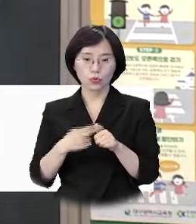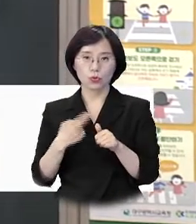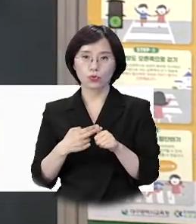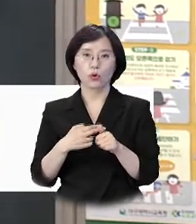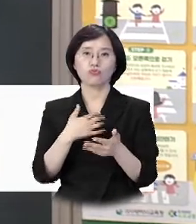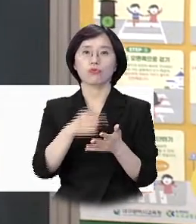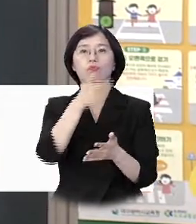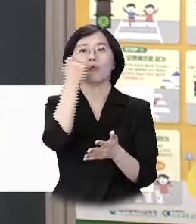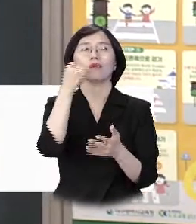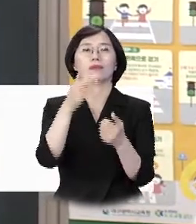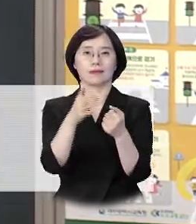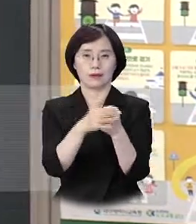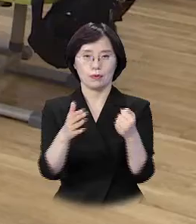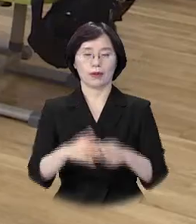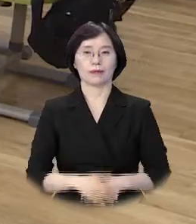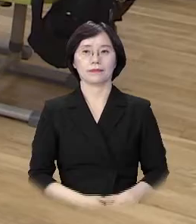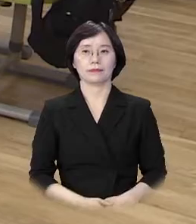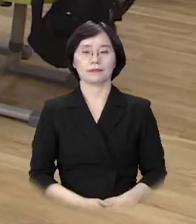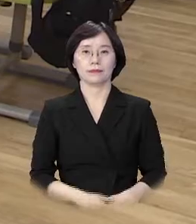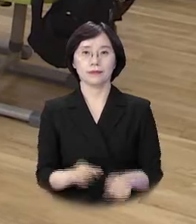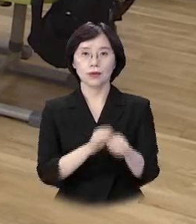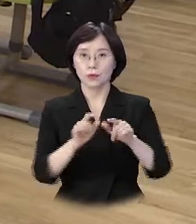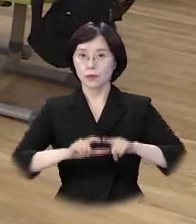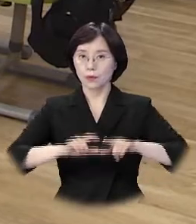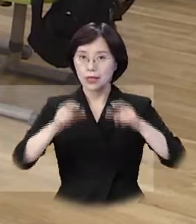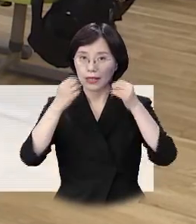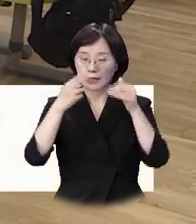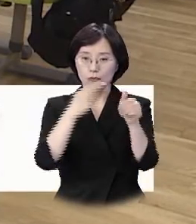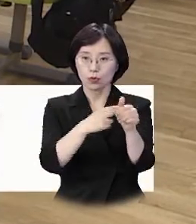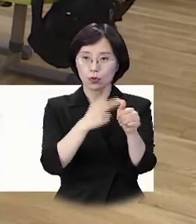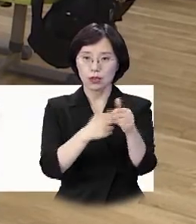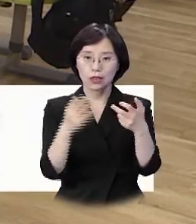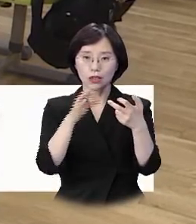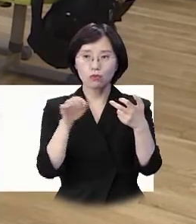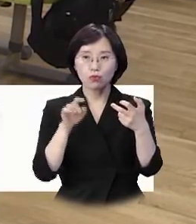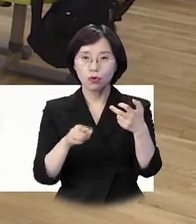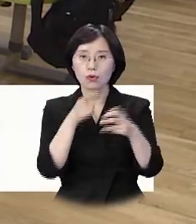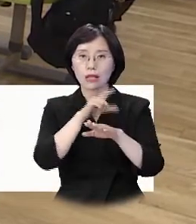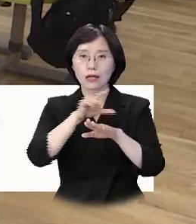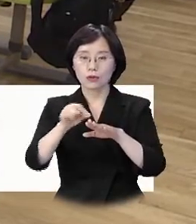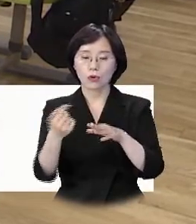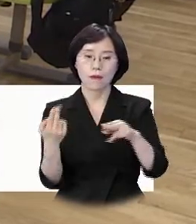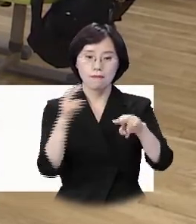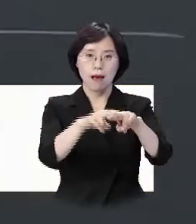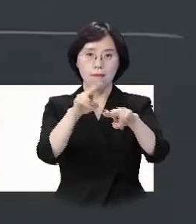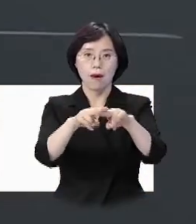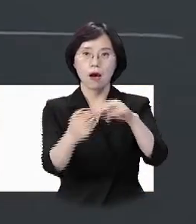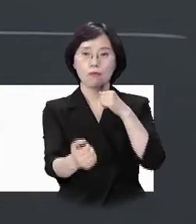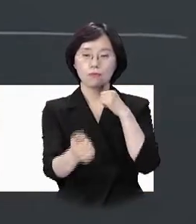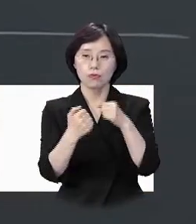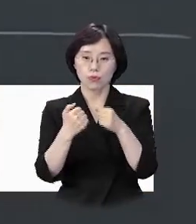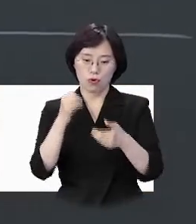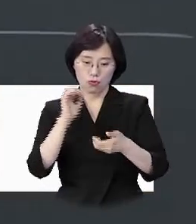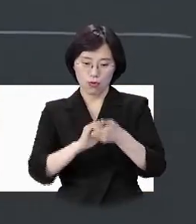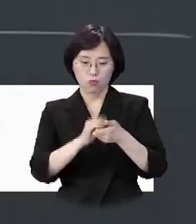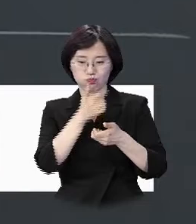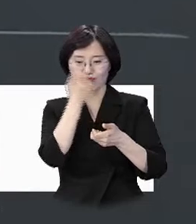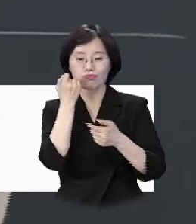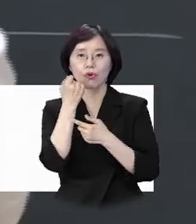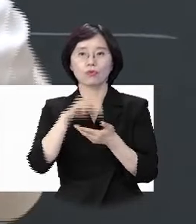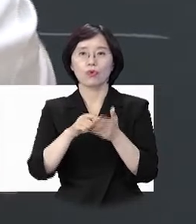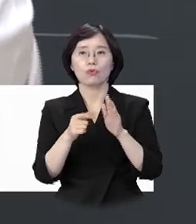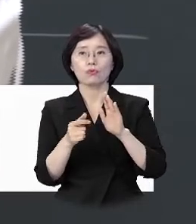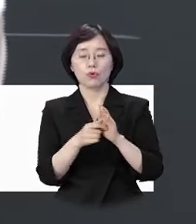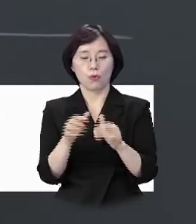크게 부족하다는 겁니다. 특히 올해는 신임 교사의 70%를 대성군에 배치하고도 정원을 채우지 못할